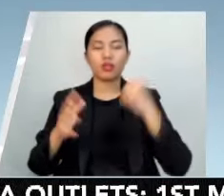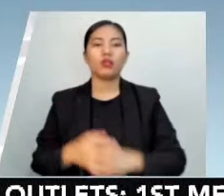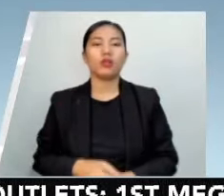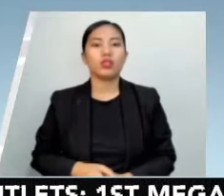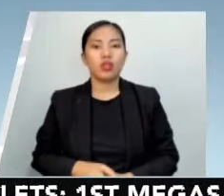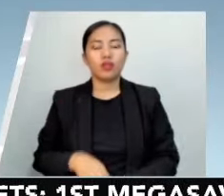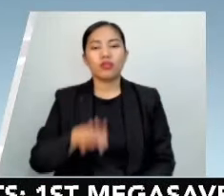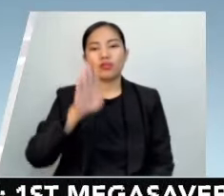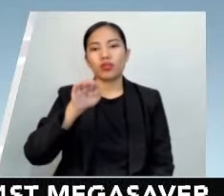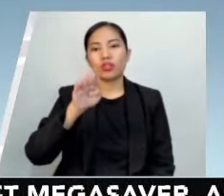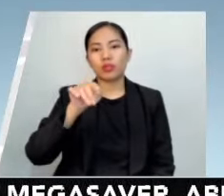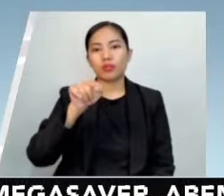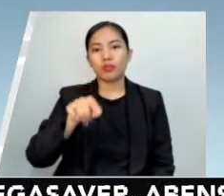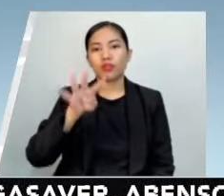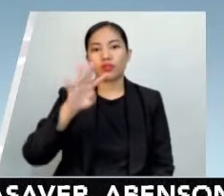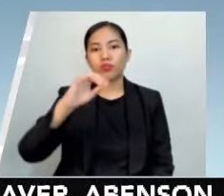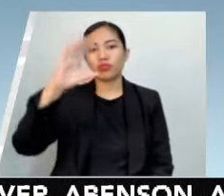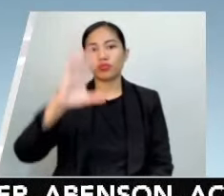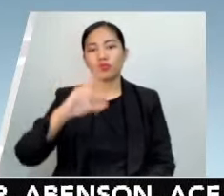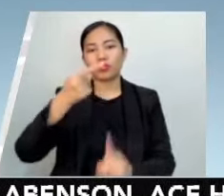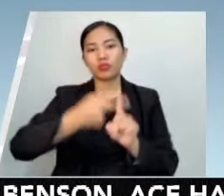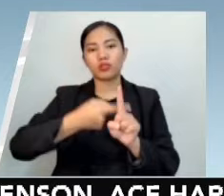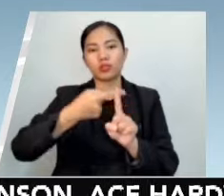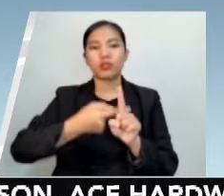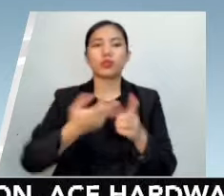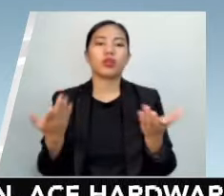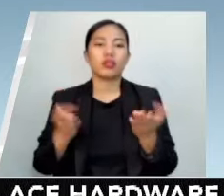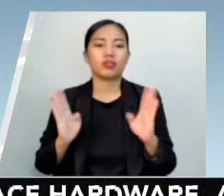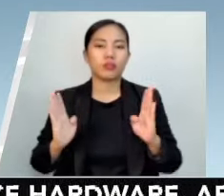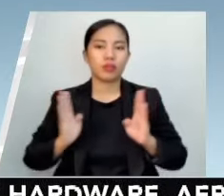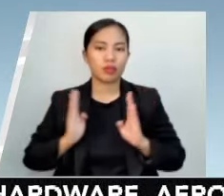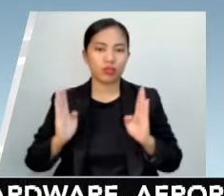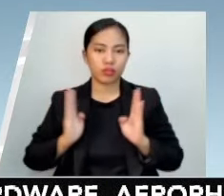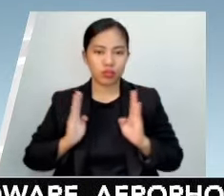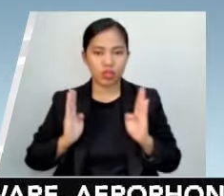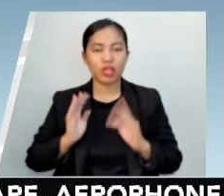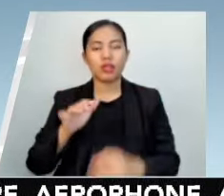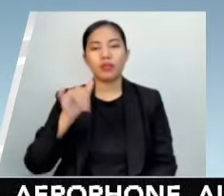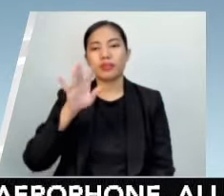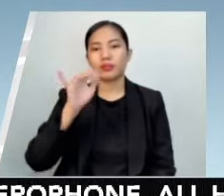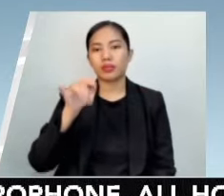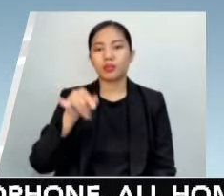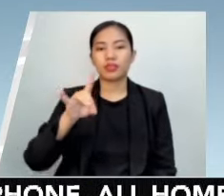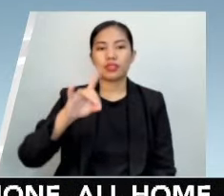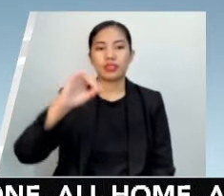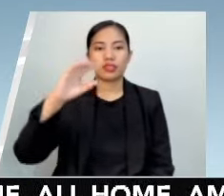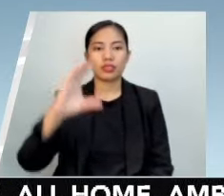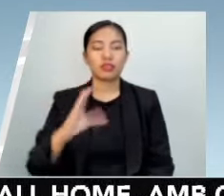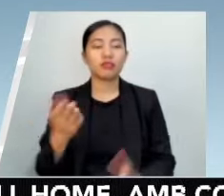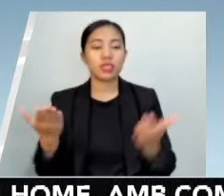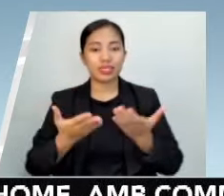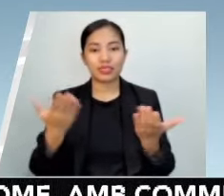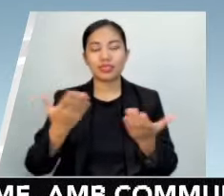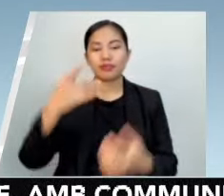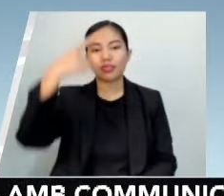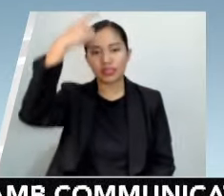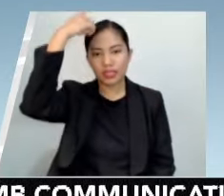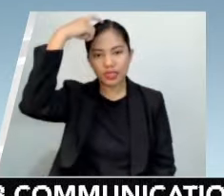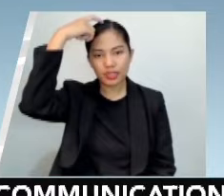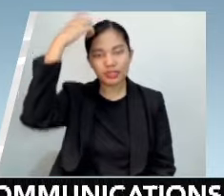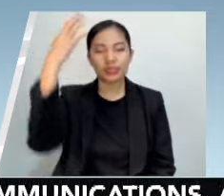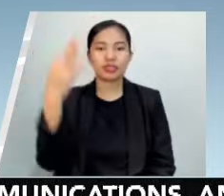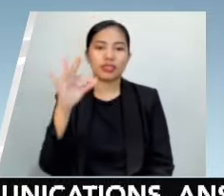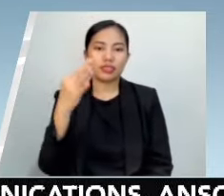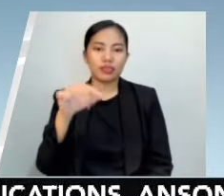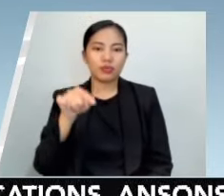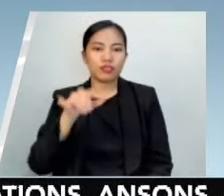minimum temperature sa City of Pines, Baguio, habang 15.8 degrees Celsius naman sa Basco, Batanes. 19.5 degrees